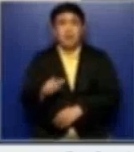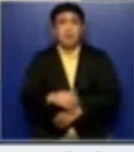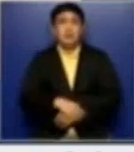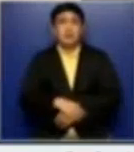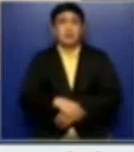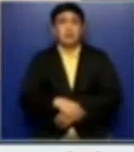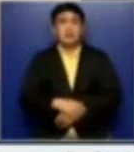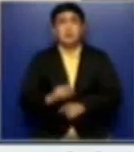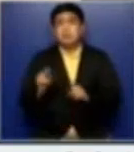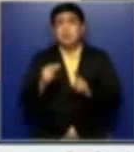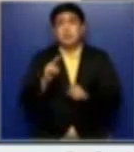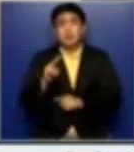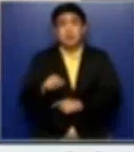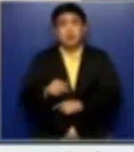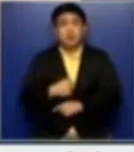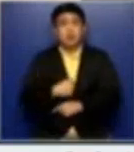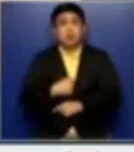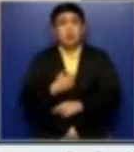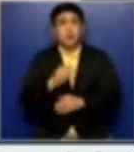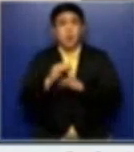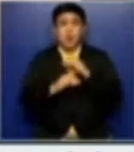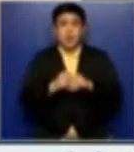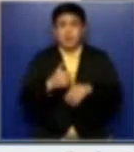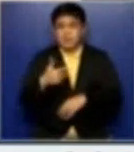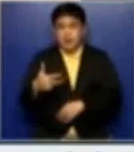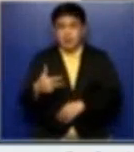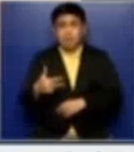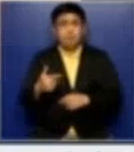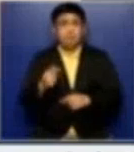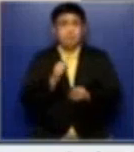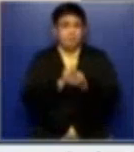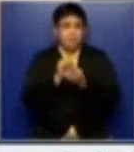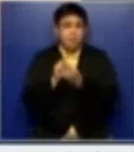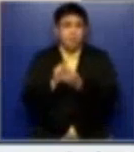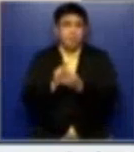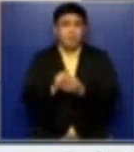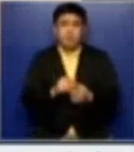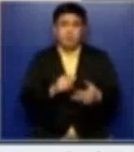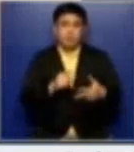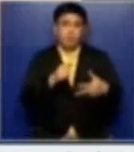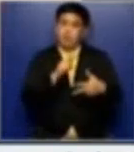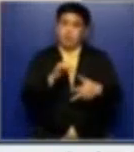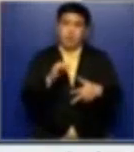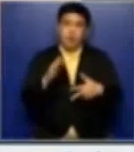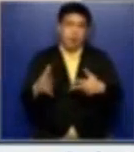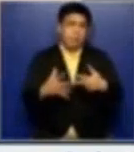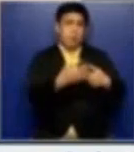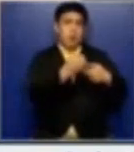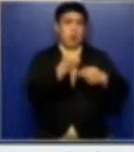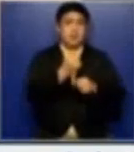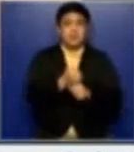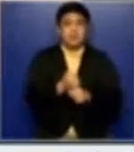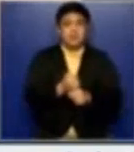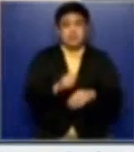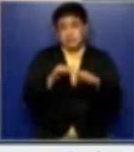มาณ 12,000 แล้วก็3โครงการลักษณะเดียวกันที่มหาสารคามเนี่ยรายเดียวได้หมดต่ำกว่างบประ